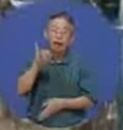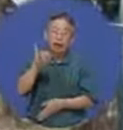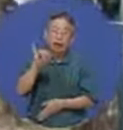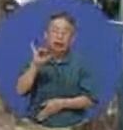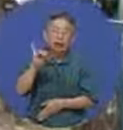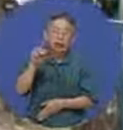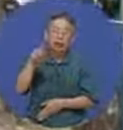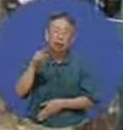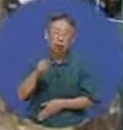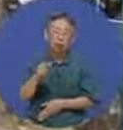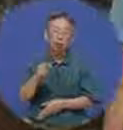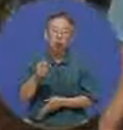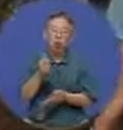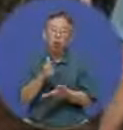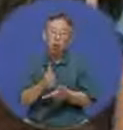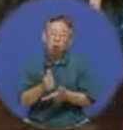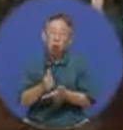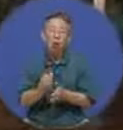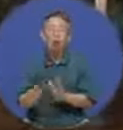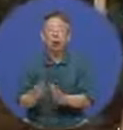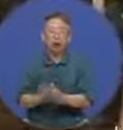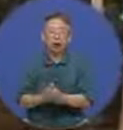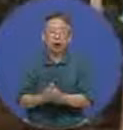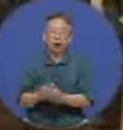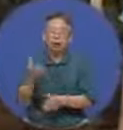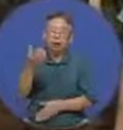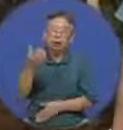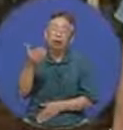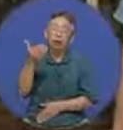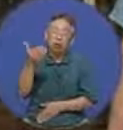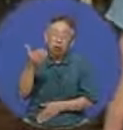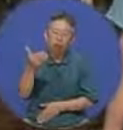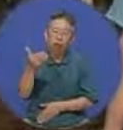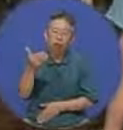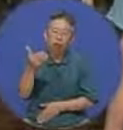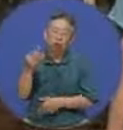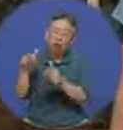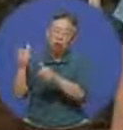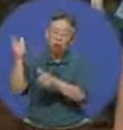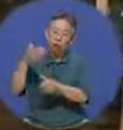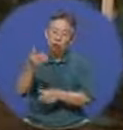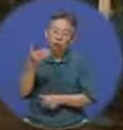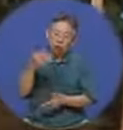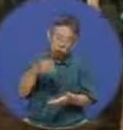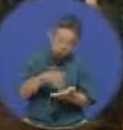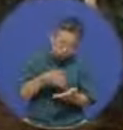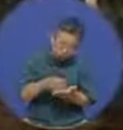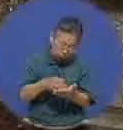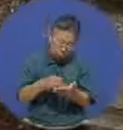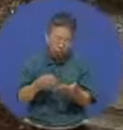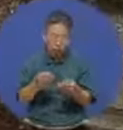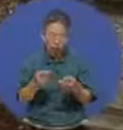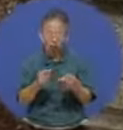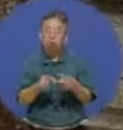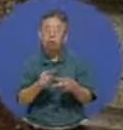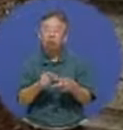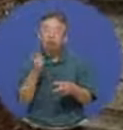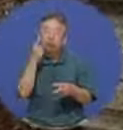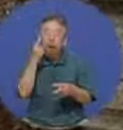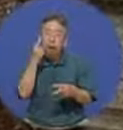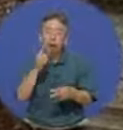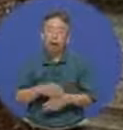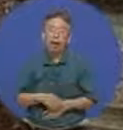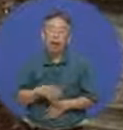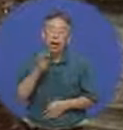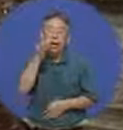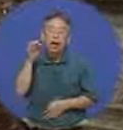。熊野九十九王子の最後から2番目の王子で、ここから大門坂まではもう一駅です。 向こうが金山っていう地